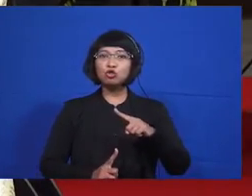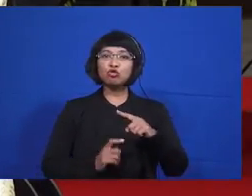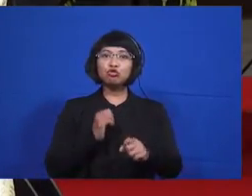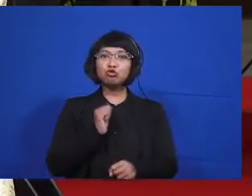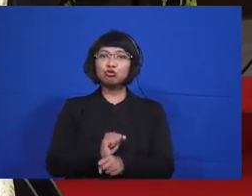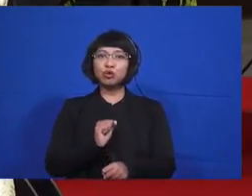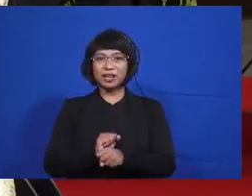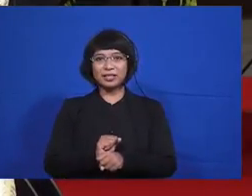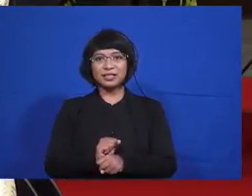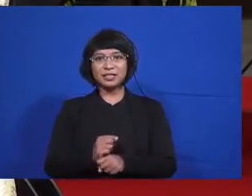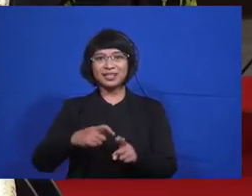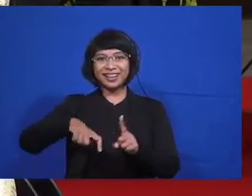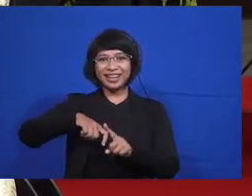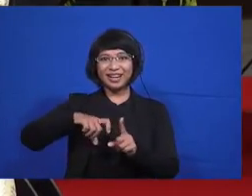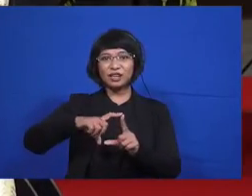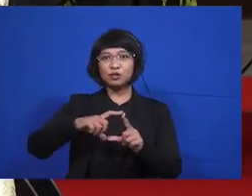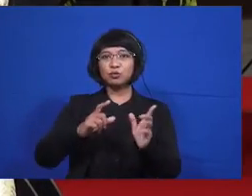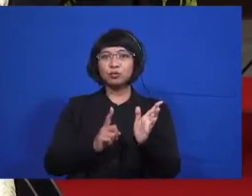Itu maksudnya.